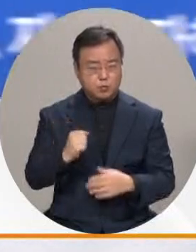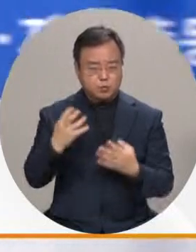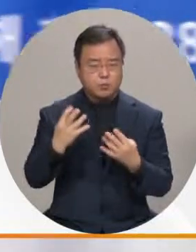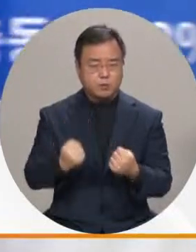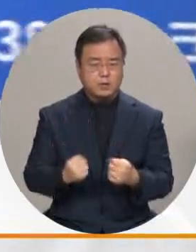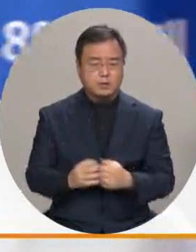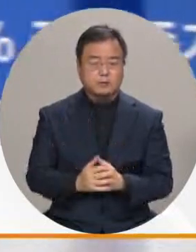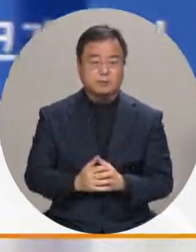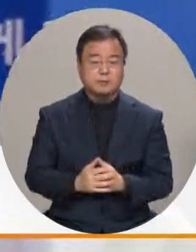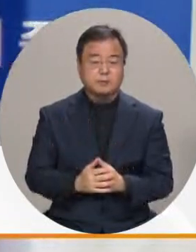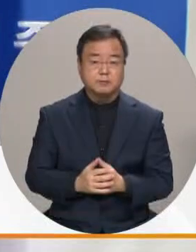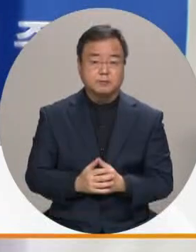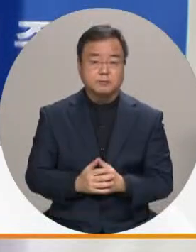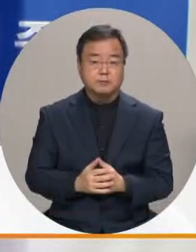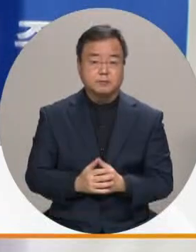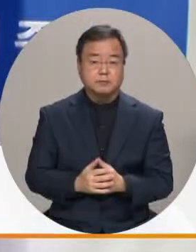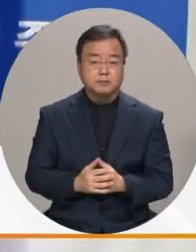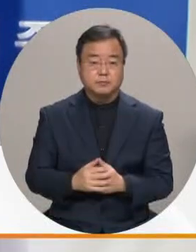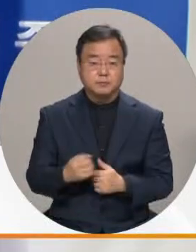이제 현장